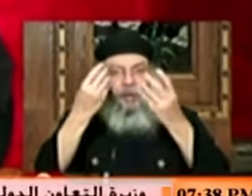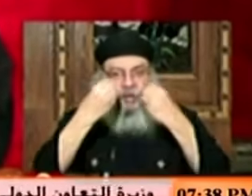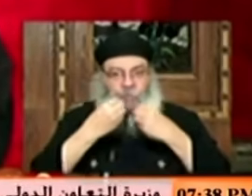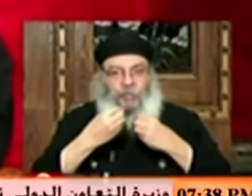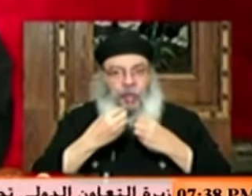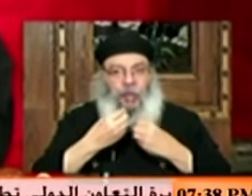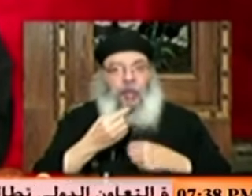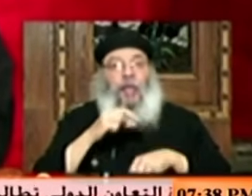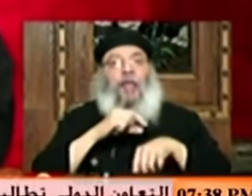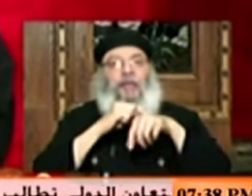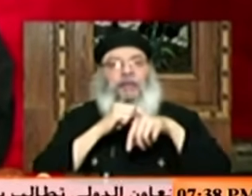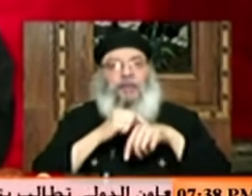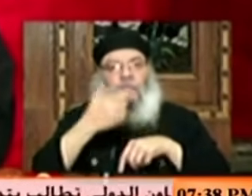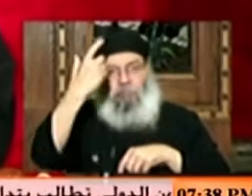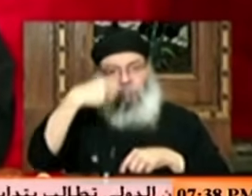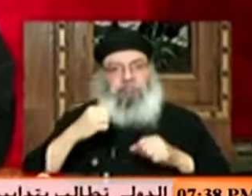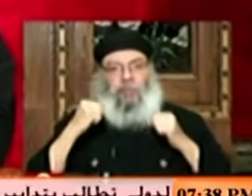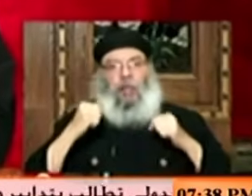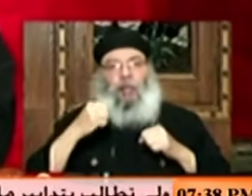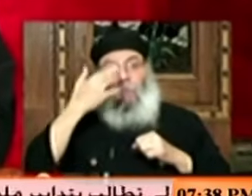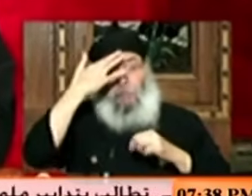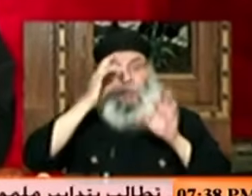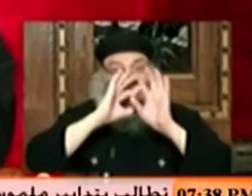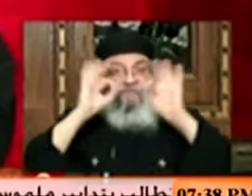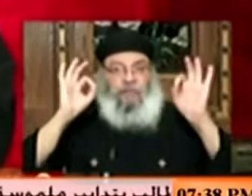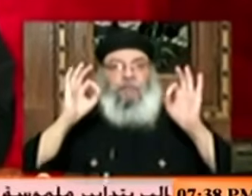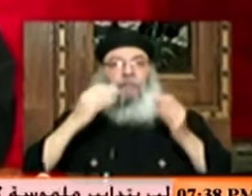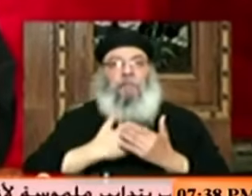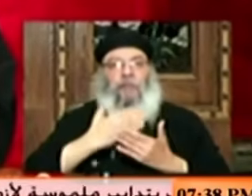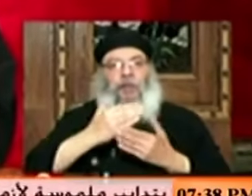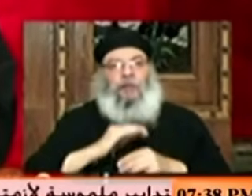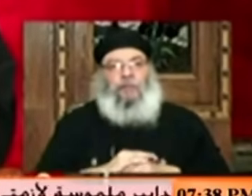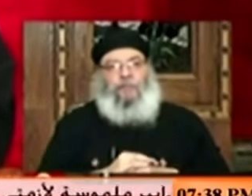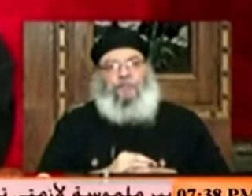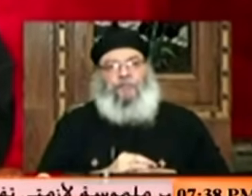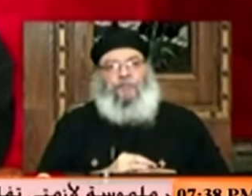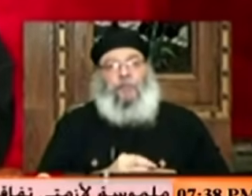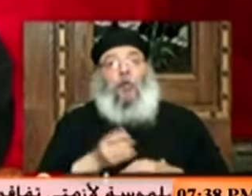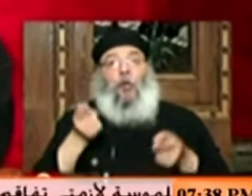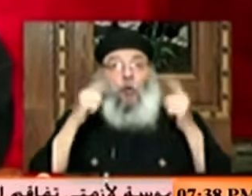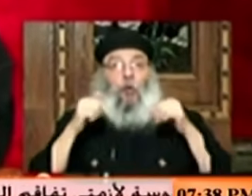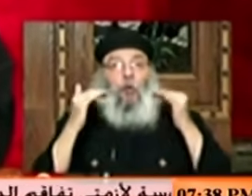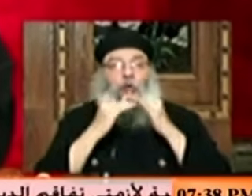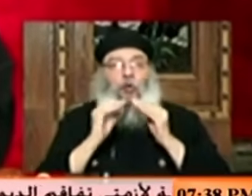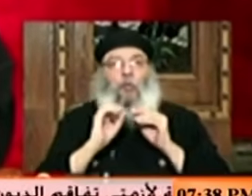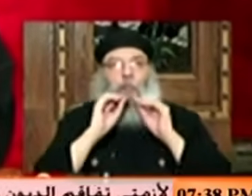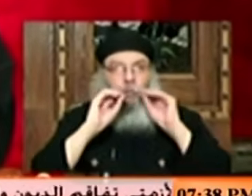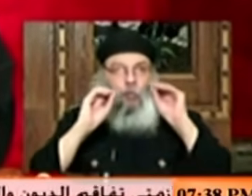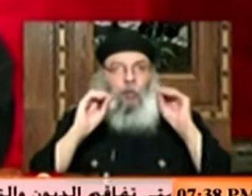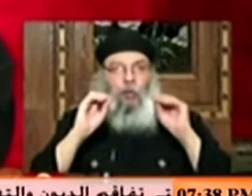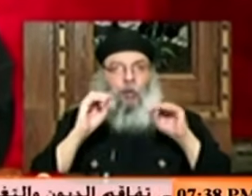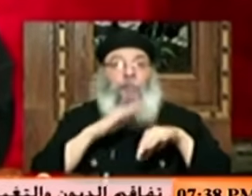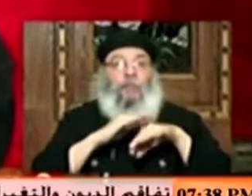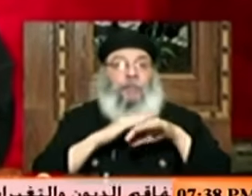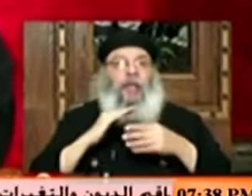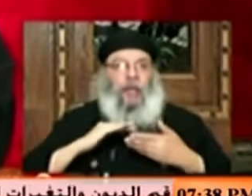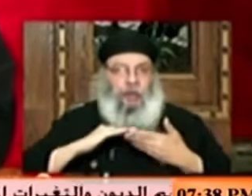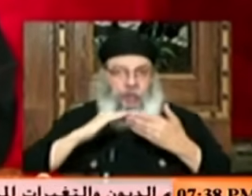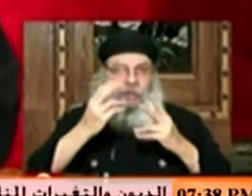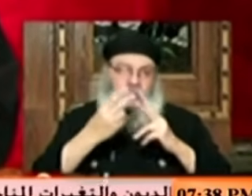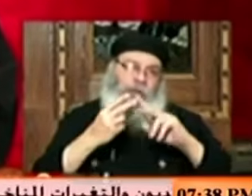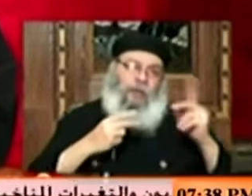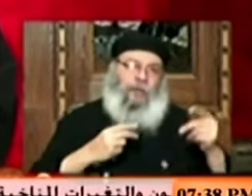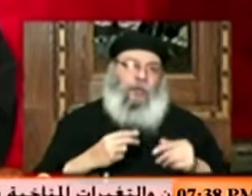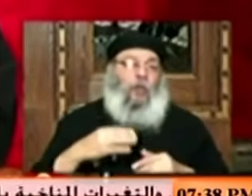انسان صحيح الانسان المريض ده بعد ما تم شفاؤه زمانه كل يوم بيتكلم وبيخد اخرين